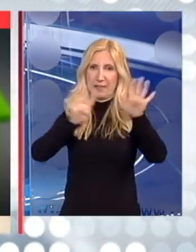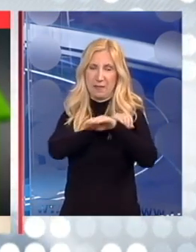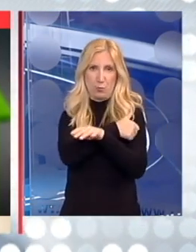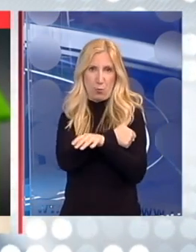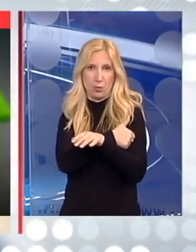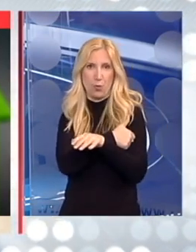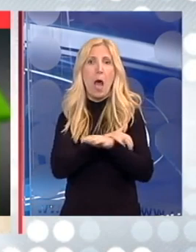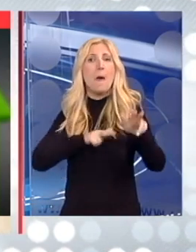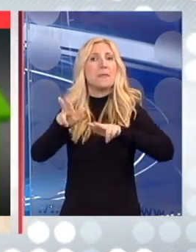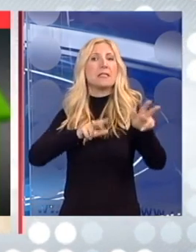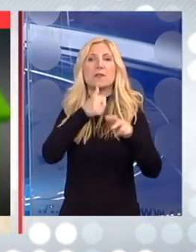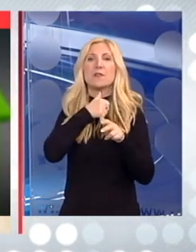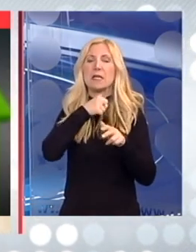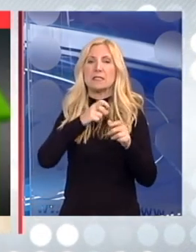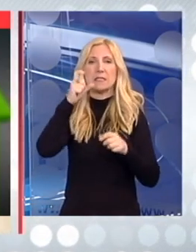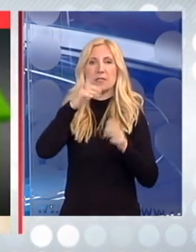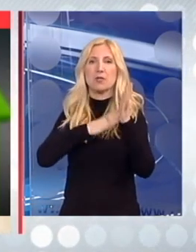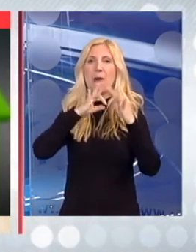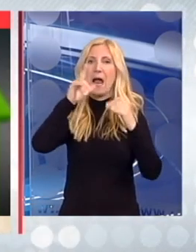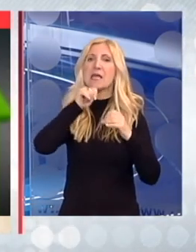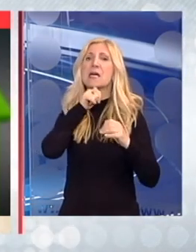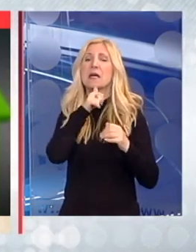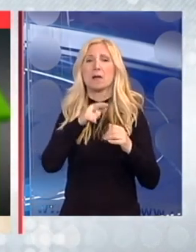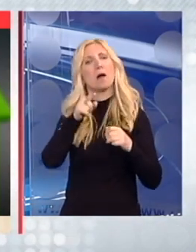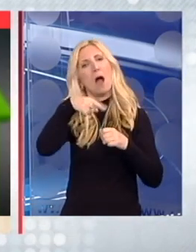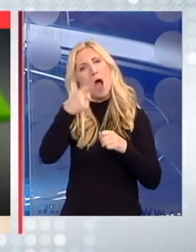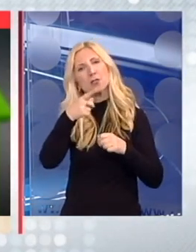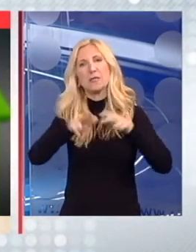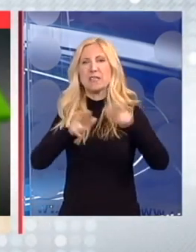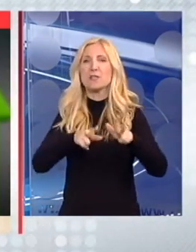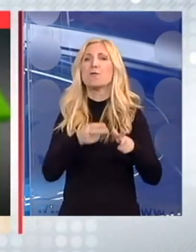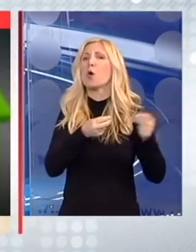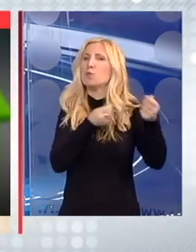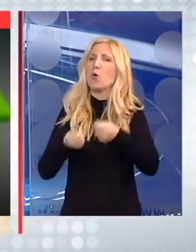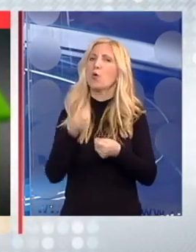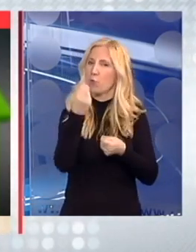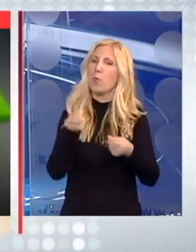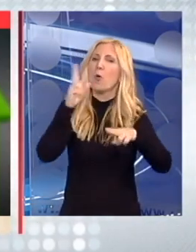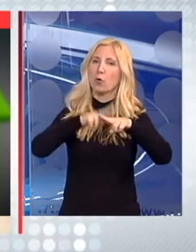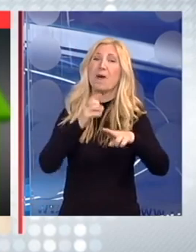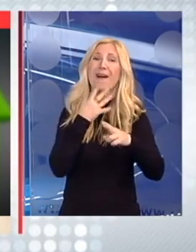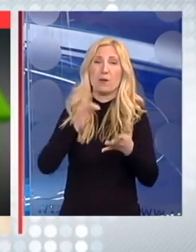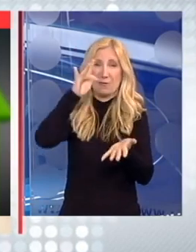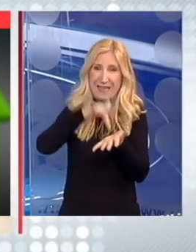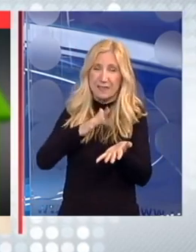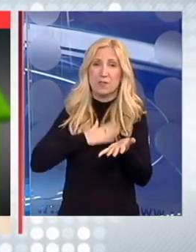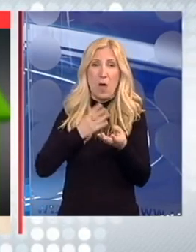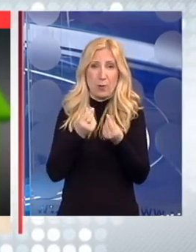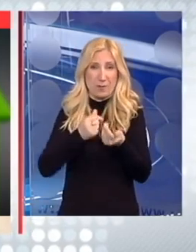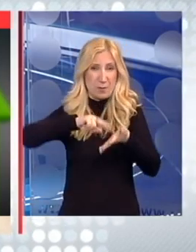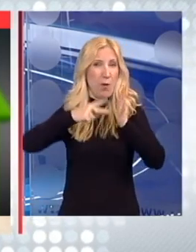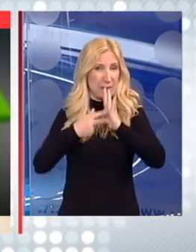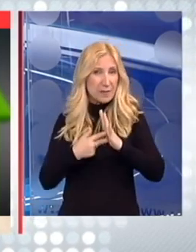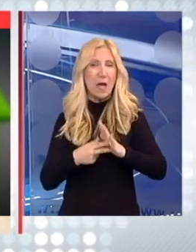godinu. Ministar finansija Siniša Mali ocenjuje da je to ministarstvo donelo dobru odluku kada je u centar svoje ekonomske